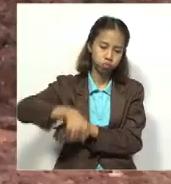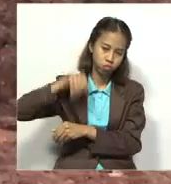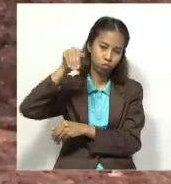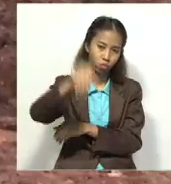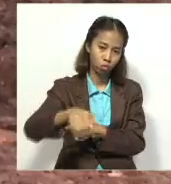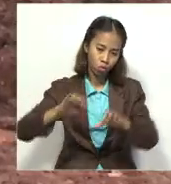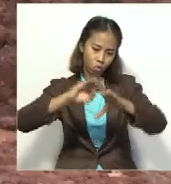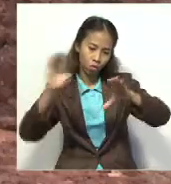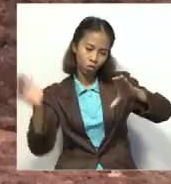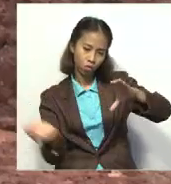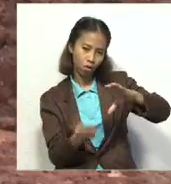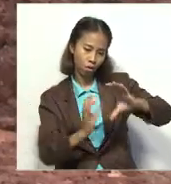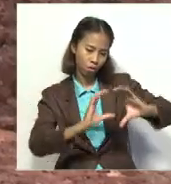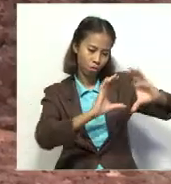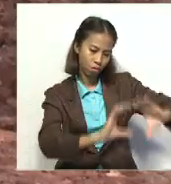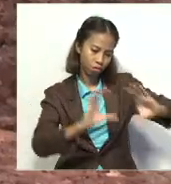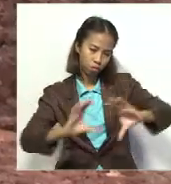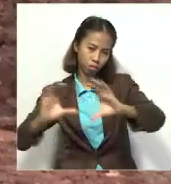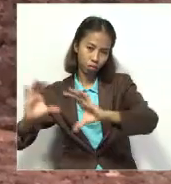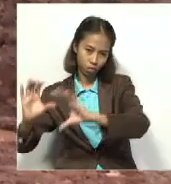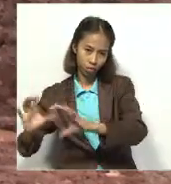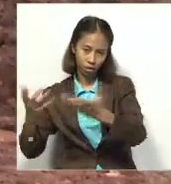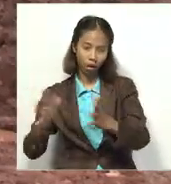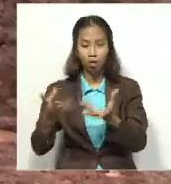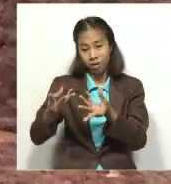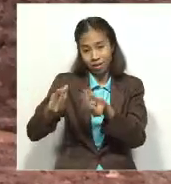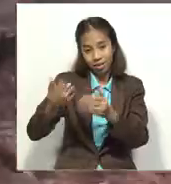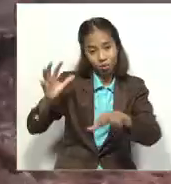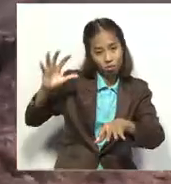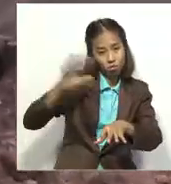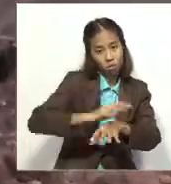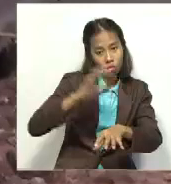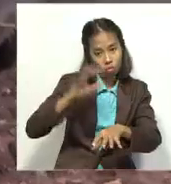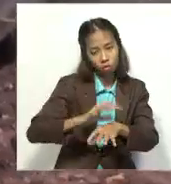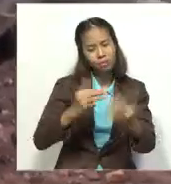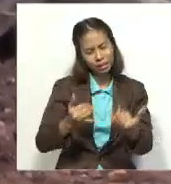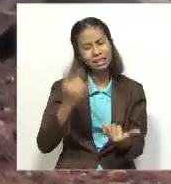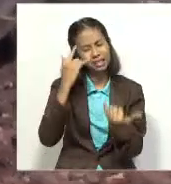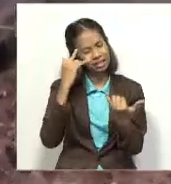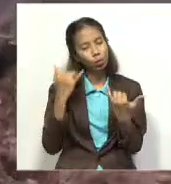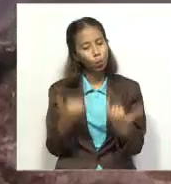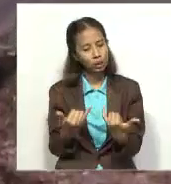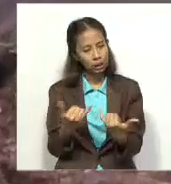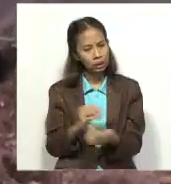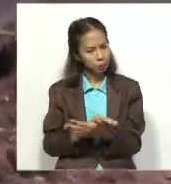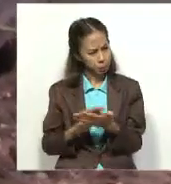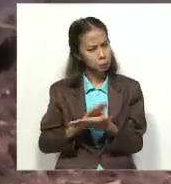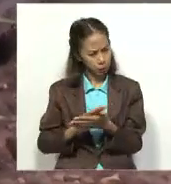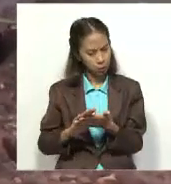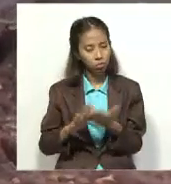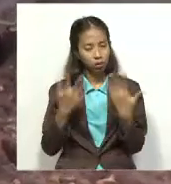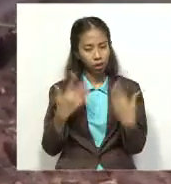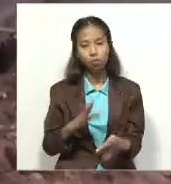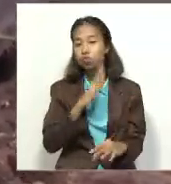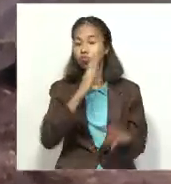อพร้อมถมดินบริเวณที่ได้รับความเสียหายก็คาดว่าจะแล้วเสร็จภายในวันนี้นะคะและหากไม่มีฝนตกลงมาเพิ่ม